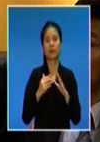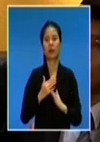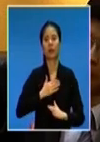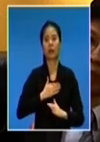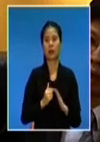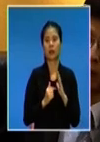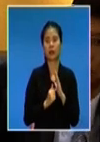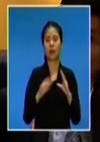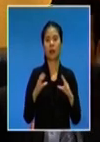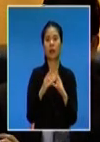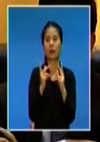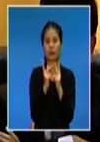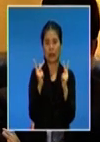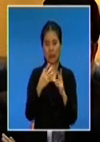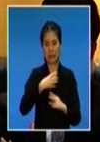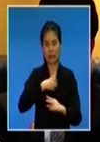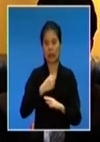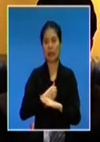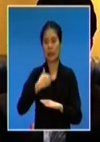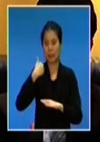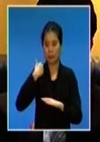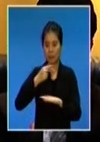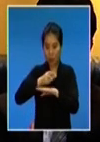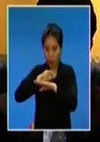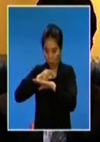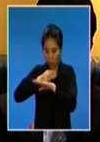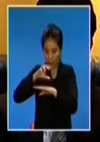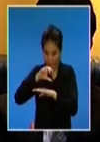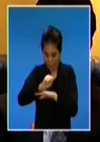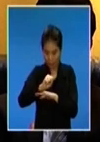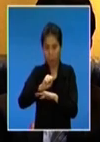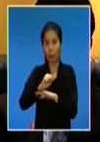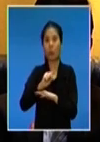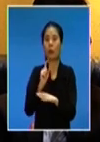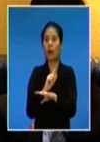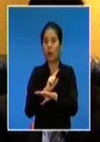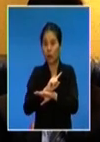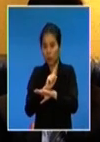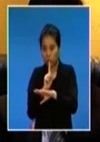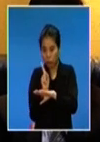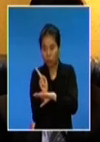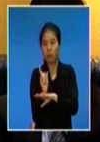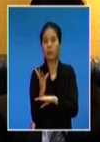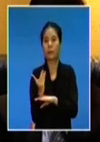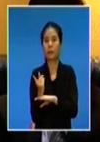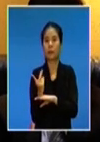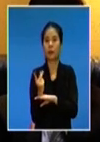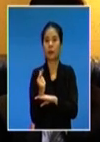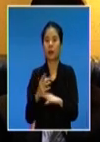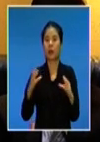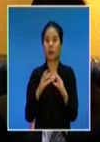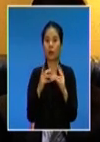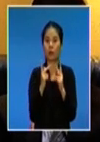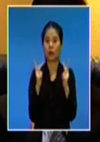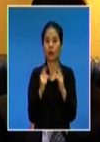ไปทางกรรมธิการเสนอไปว่าให้มีกล้องนะส่งเสริมเรื่องนี้ให้มีเซิร์ฟเวอร์ผมเนี่ยเสนอไปกรรมธิการ